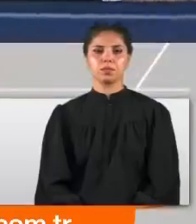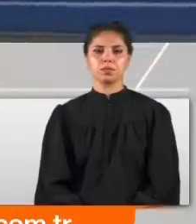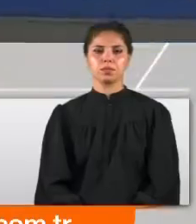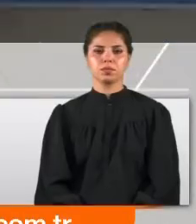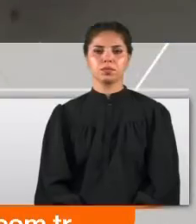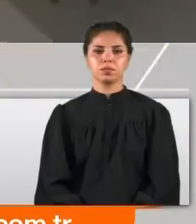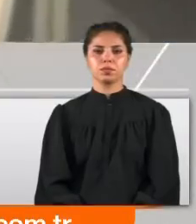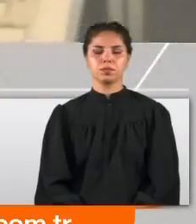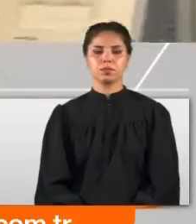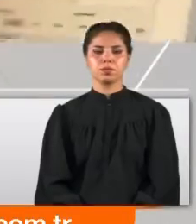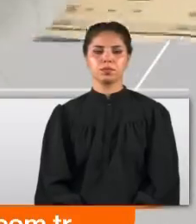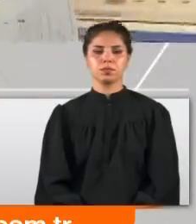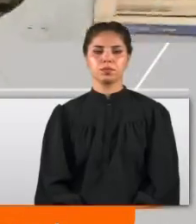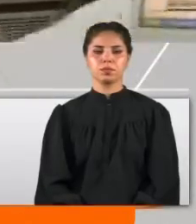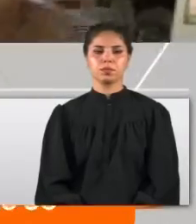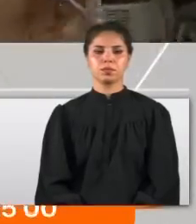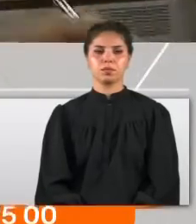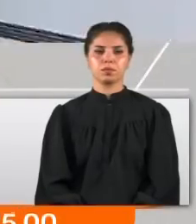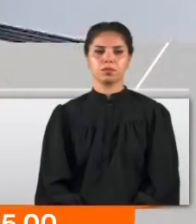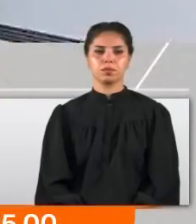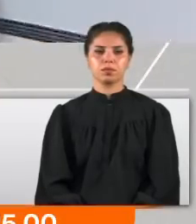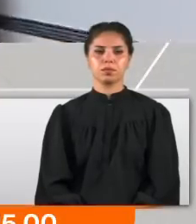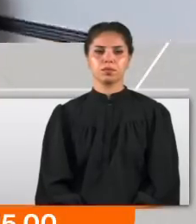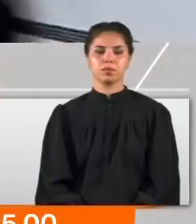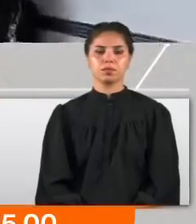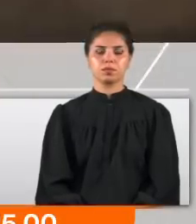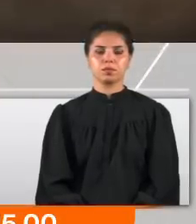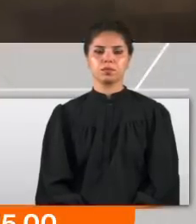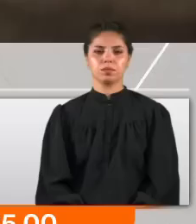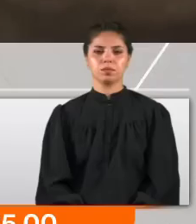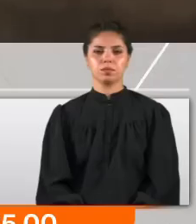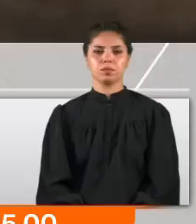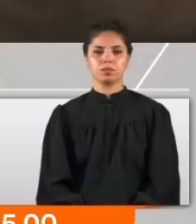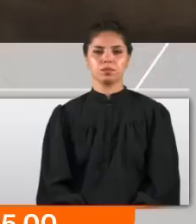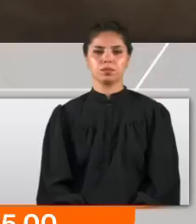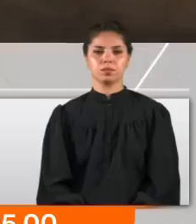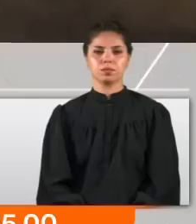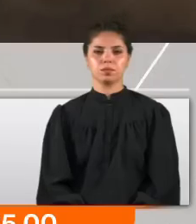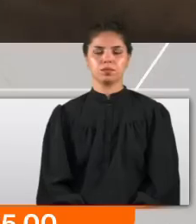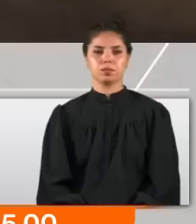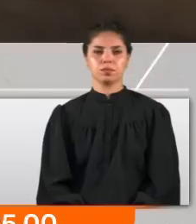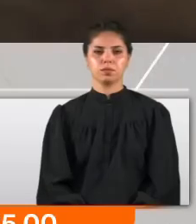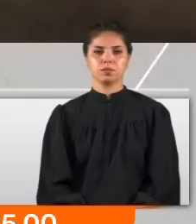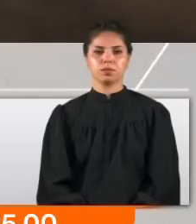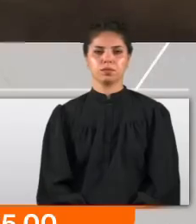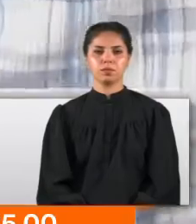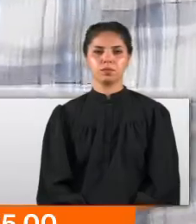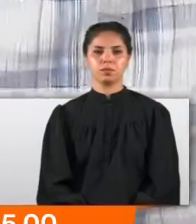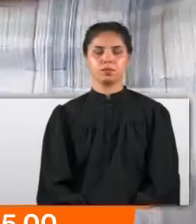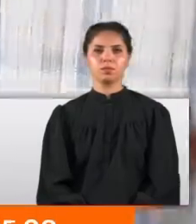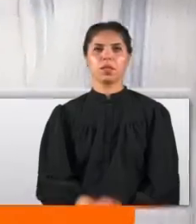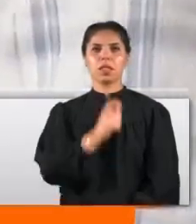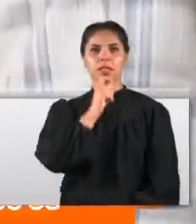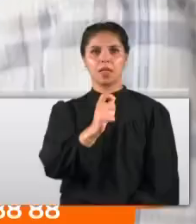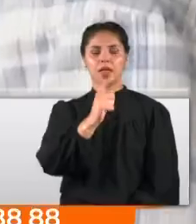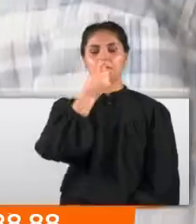Birinci yıla refah payı dahil olmak üzere 3'er aylık, ikinci yıla 6'şer aylık teklifler şeklinde teklifimizi sunduk.